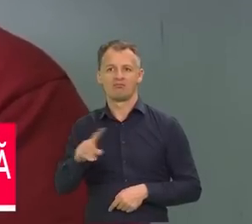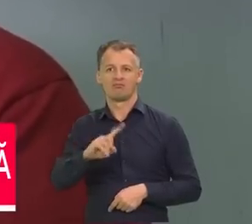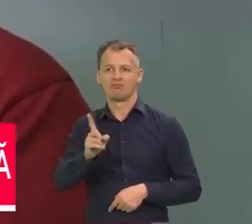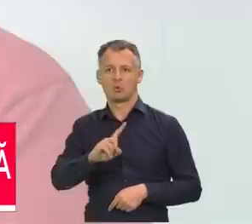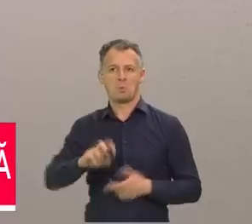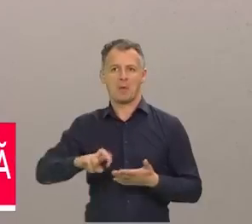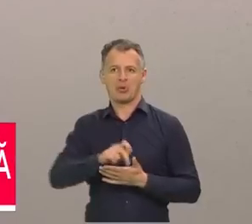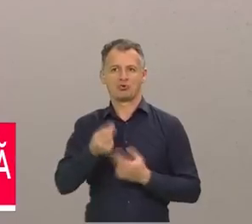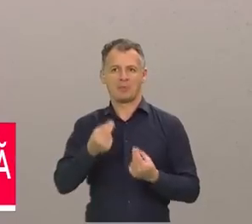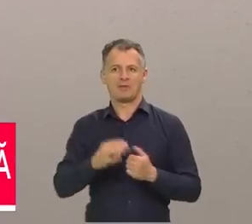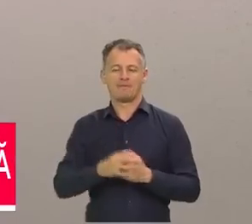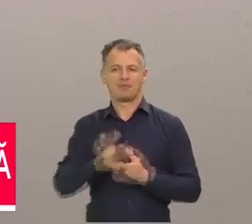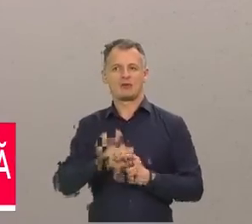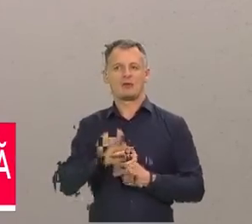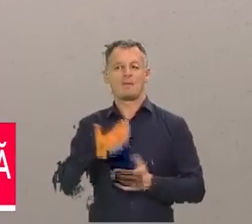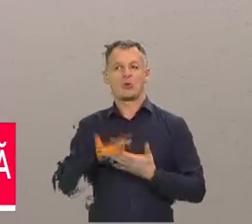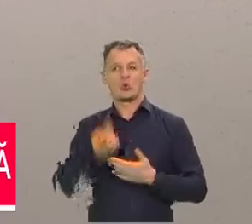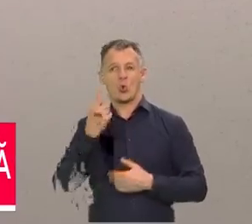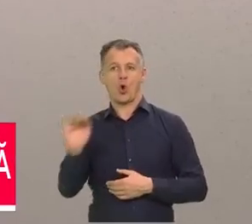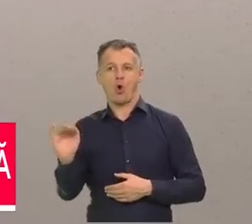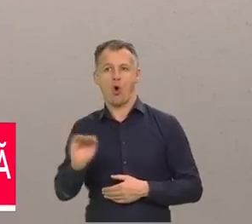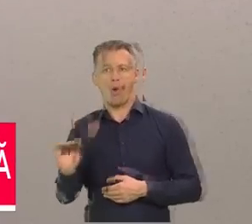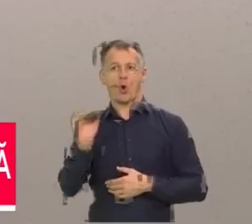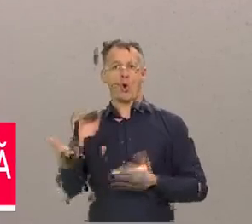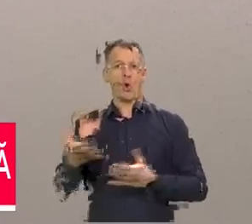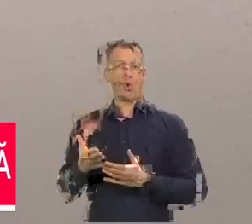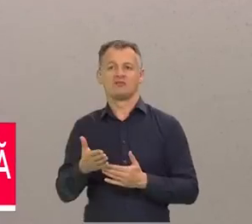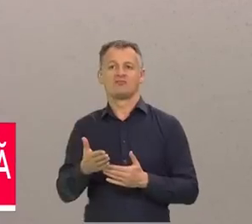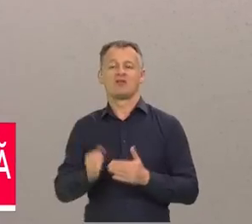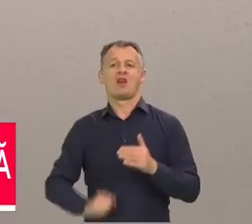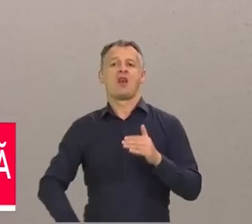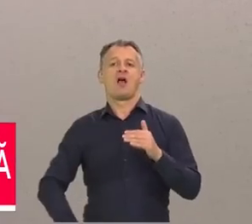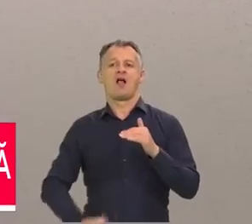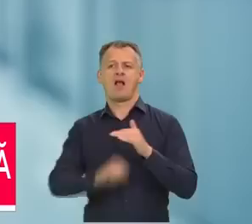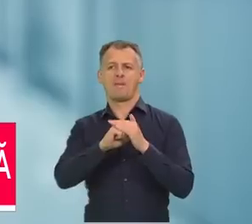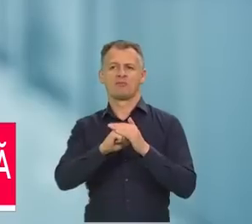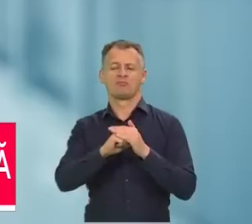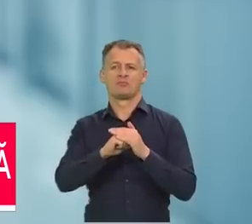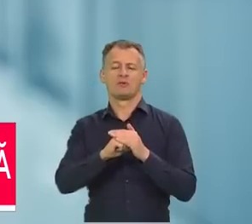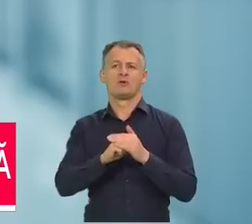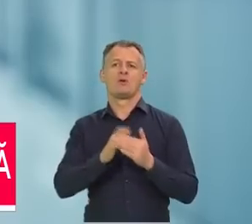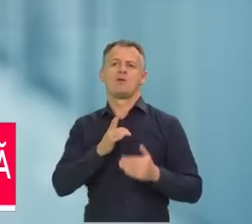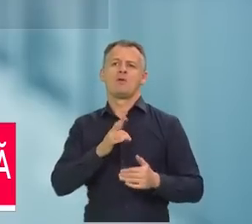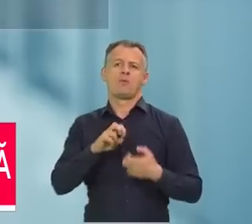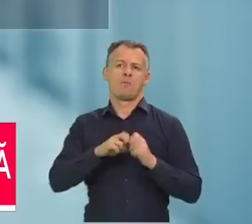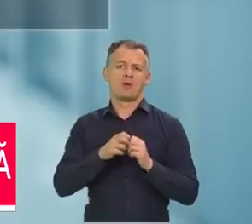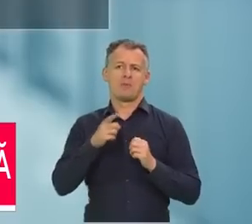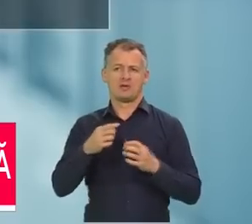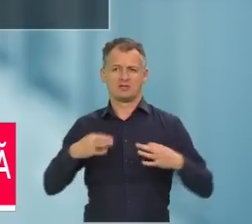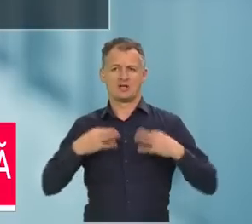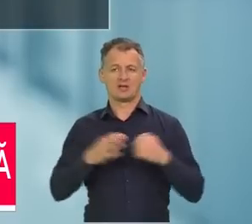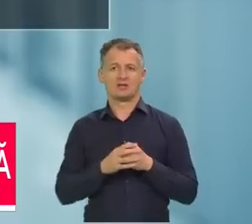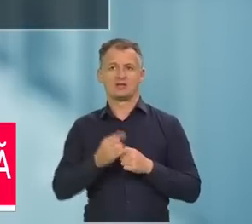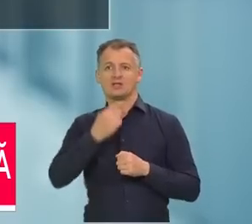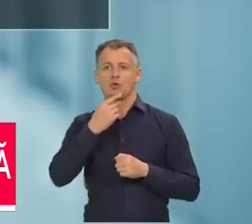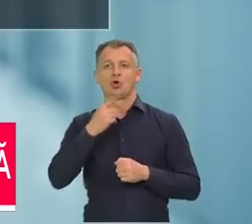funcționează bine. La un copil care era în practic la capătul resurselor biologice. Se spune că numai Dumnezeu poate pătrunde în sufletul